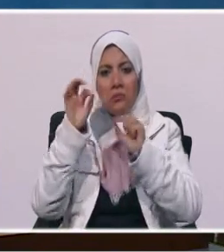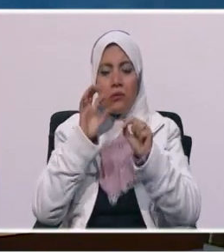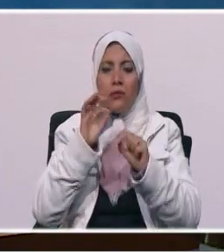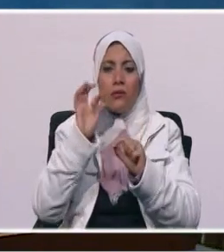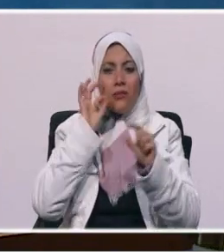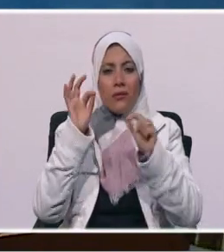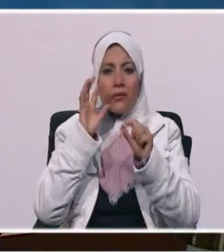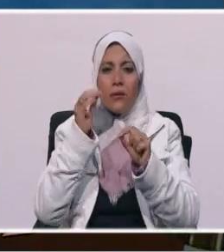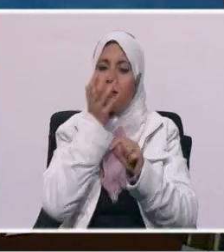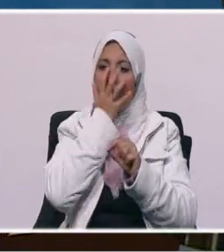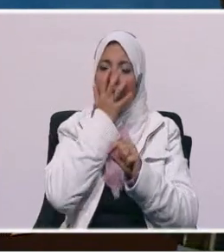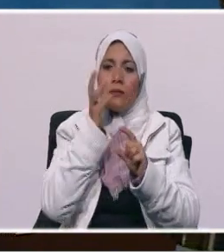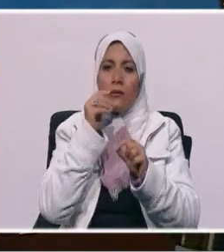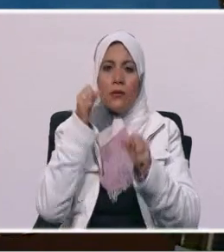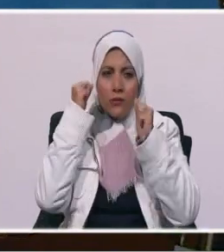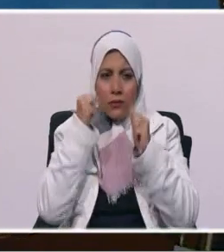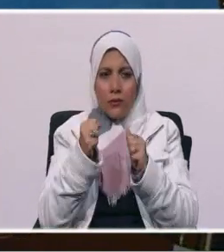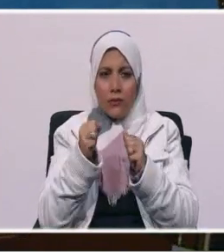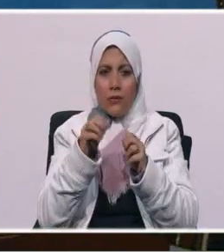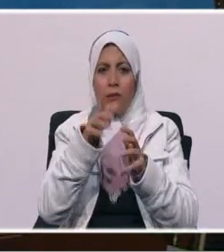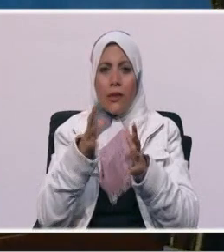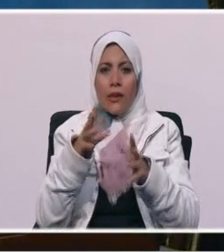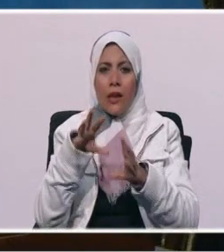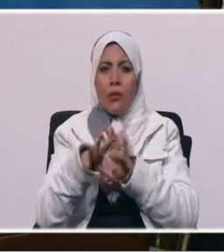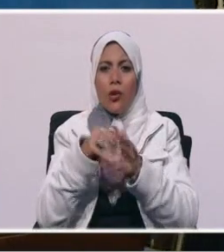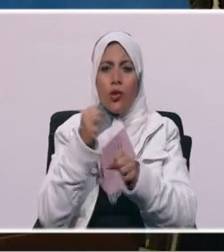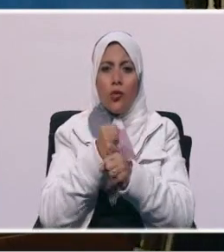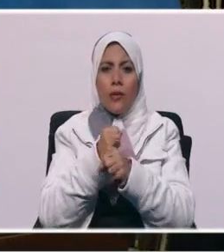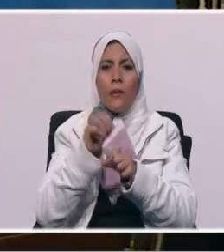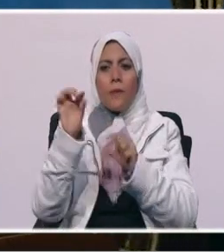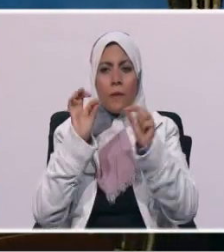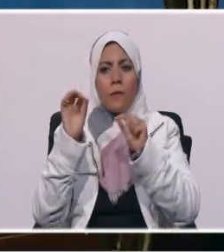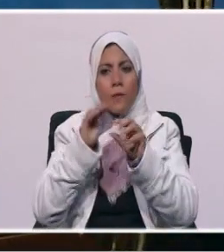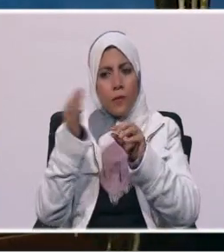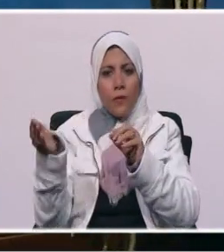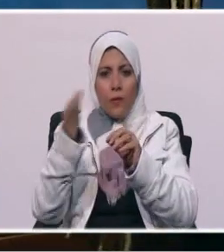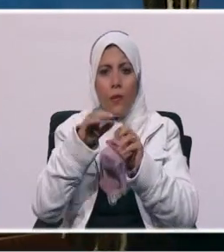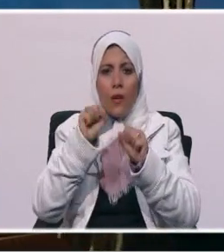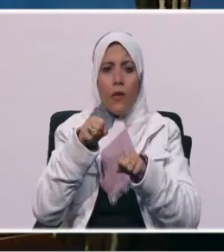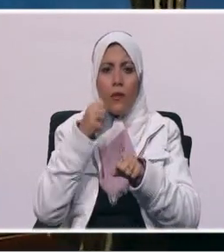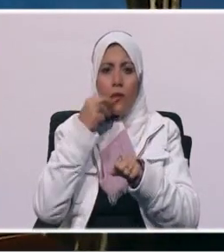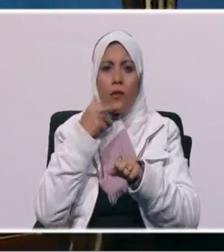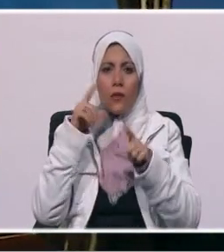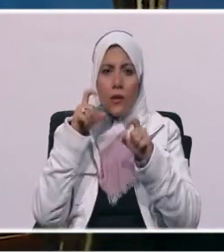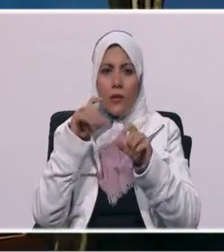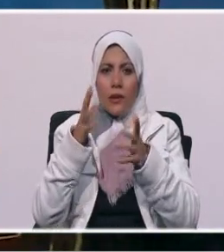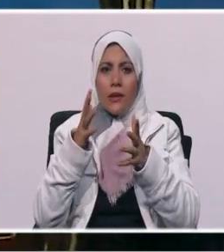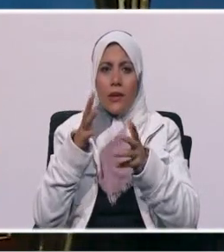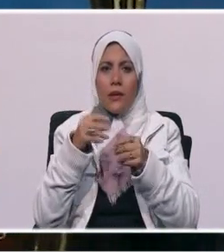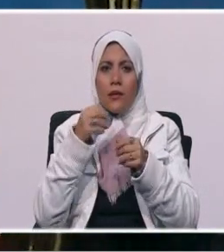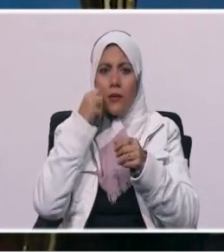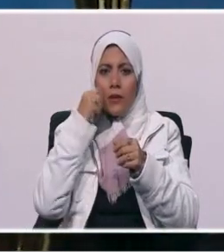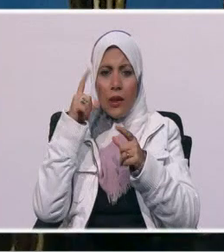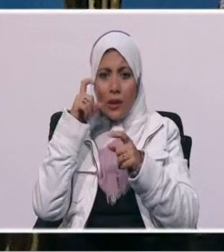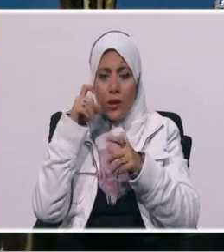التانكات بتاع الاكسجين ما تبقاش تقيله عليا قوي، حصلت تعديلات والموضوع عدى سموث جدا والتصوير عدى سموث، وفعلا ما خدناش ايام كتير